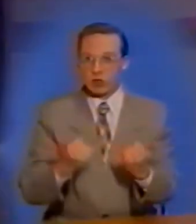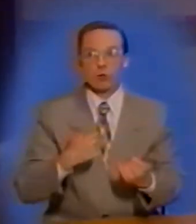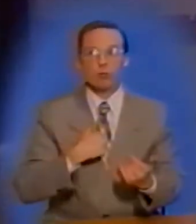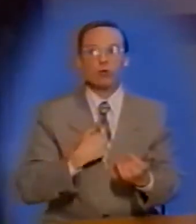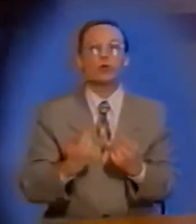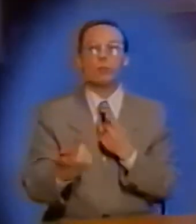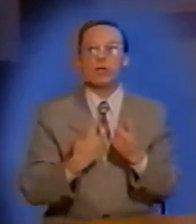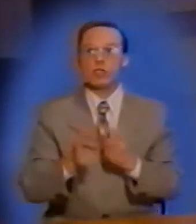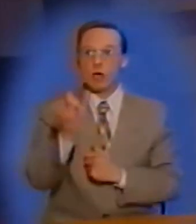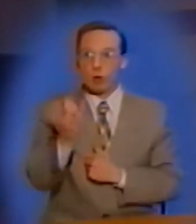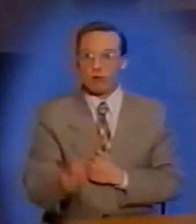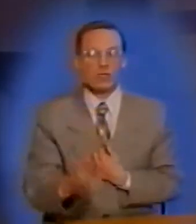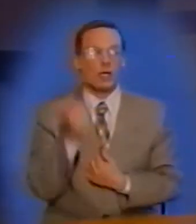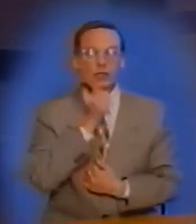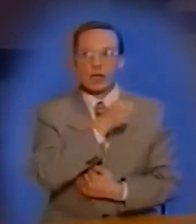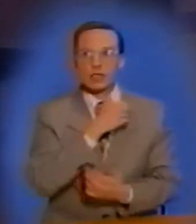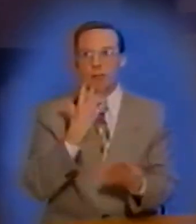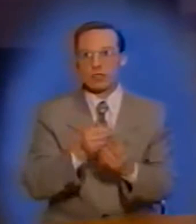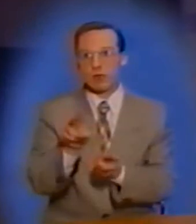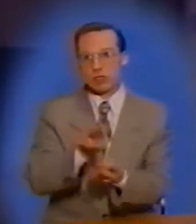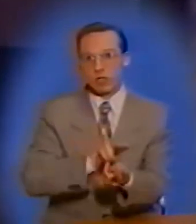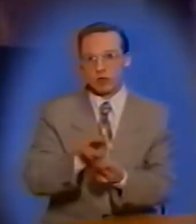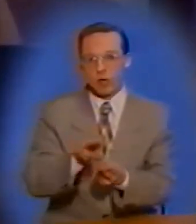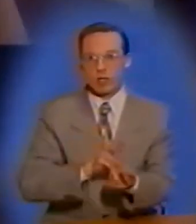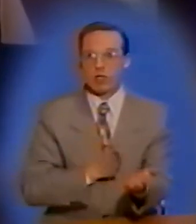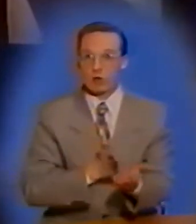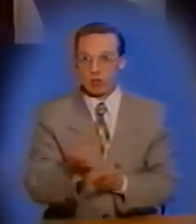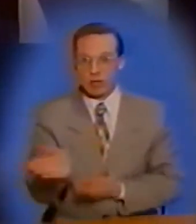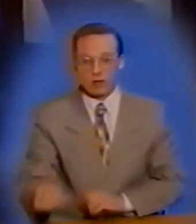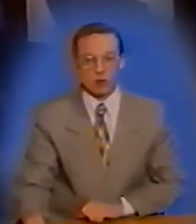mūsų pašnekovas neslėpia savo seksualinės orientacijos.